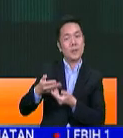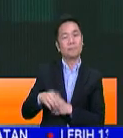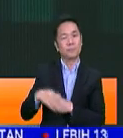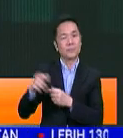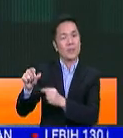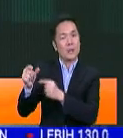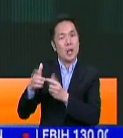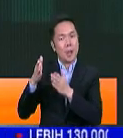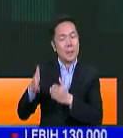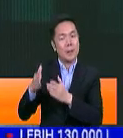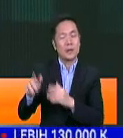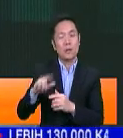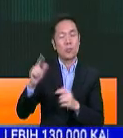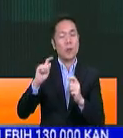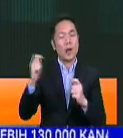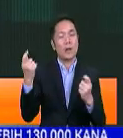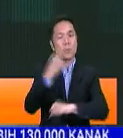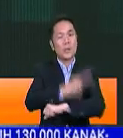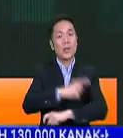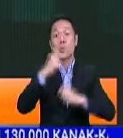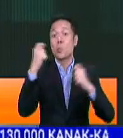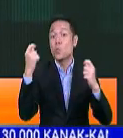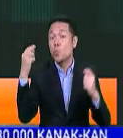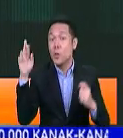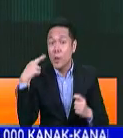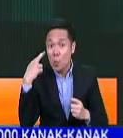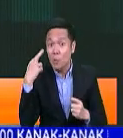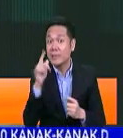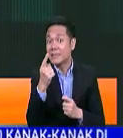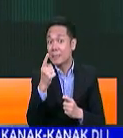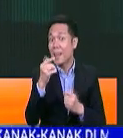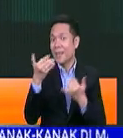hari radio sedunia ke-11 dalam program Selamat pagi Malaysia diangkasa